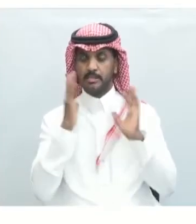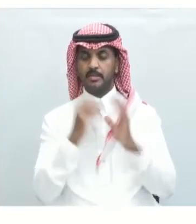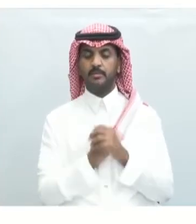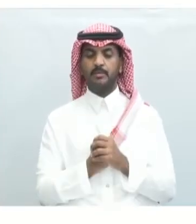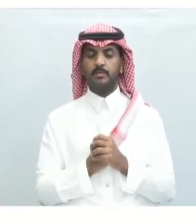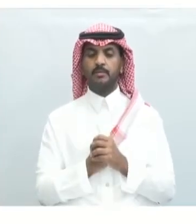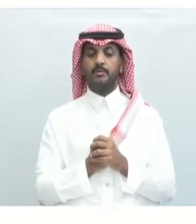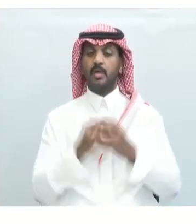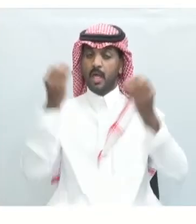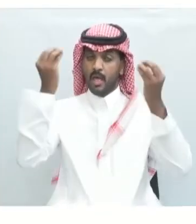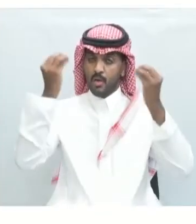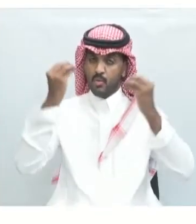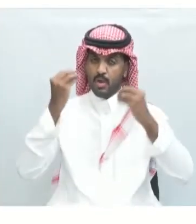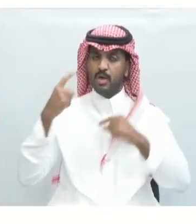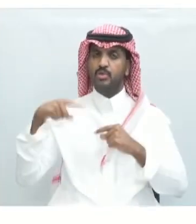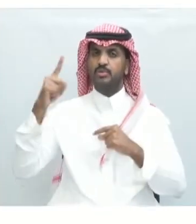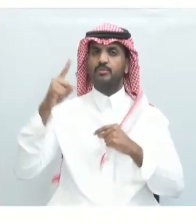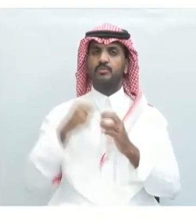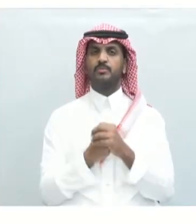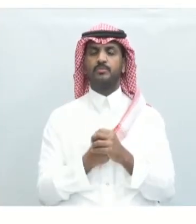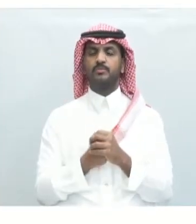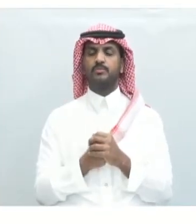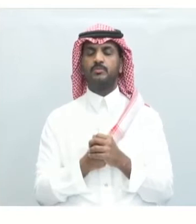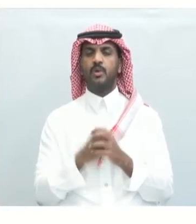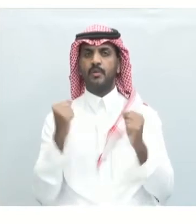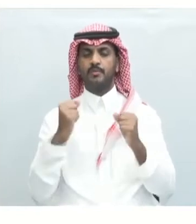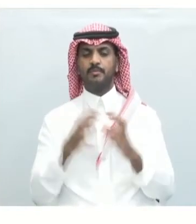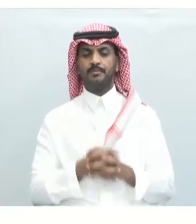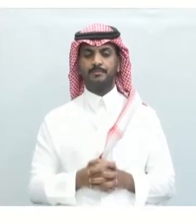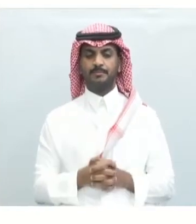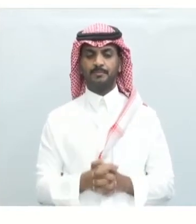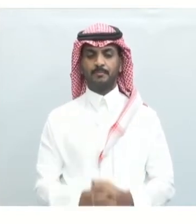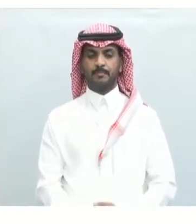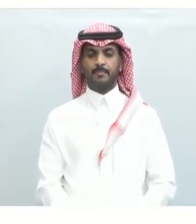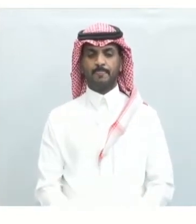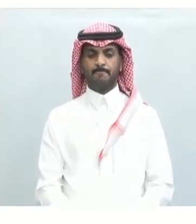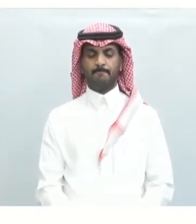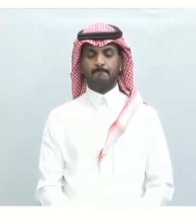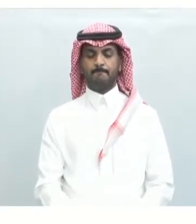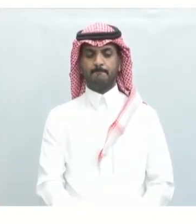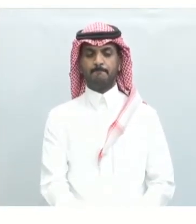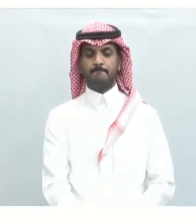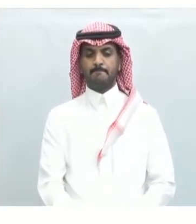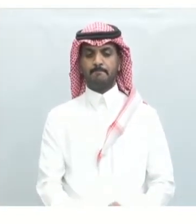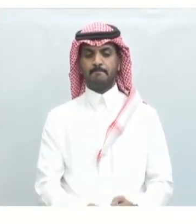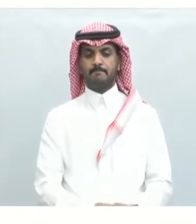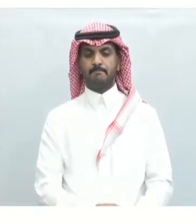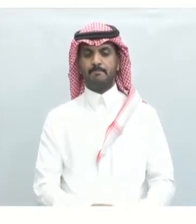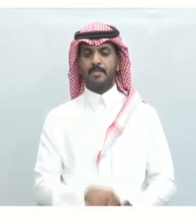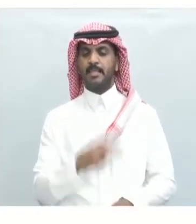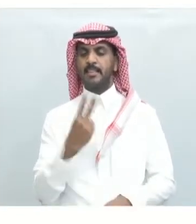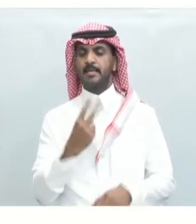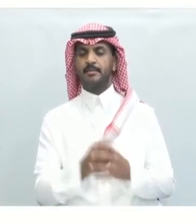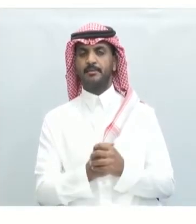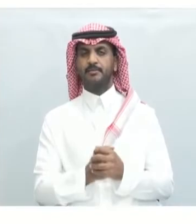تنال الاجر الكبير والمثوب العظيم فهذه اول الاعمال الصلاه على وقتها بعد